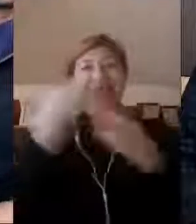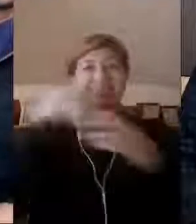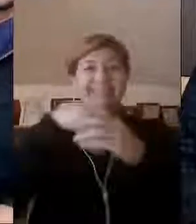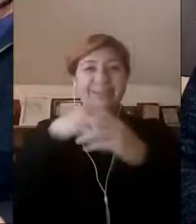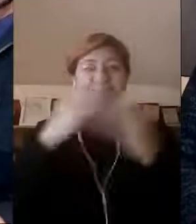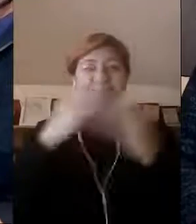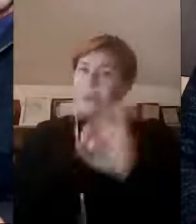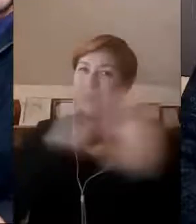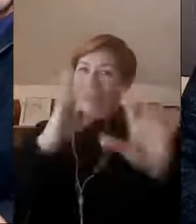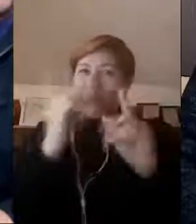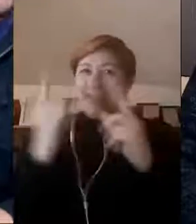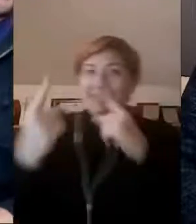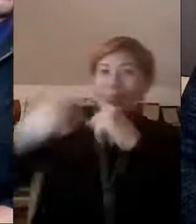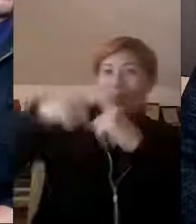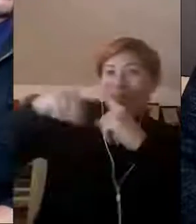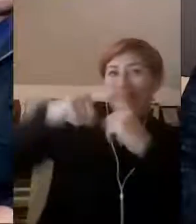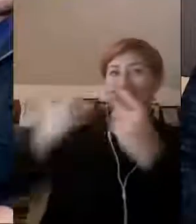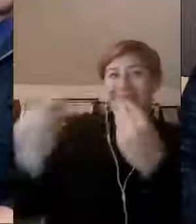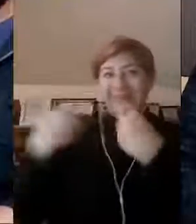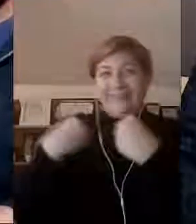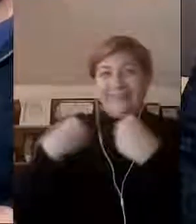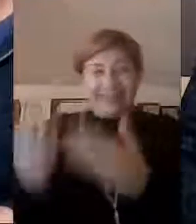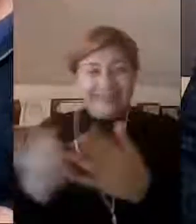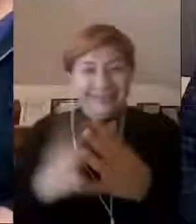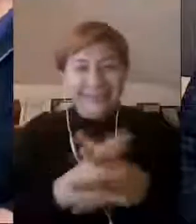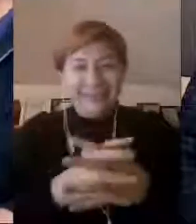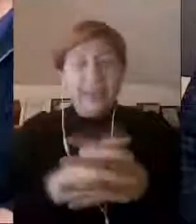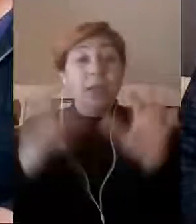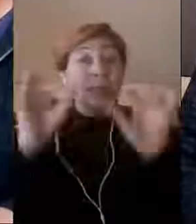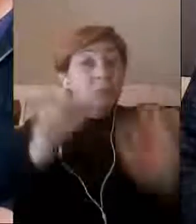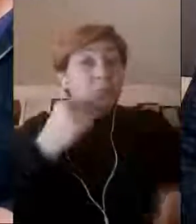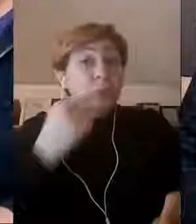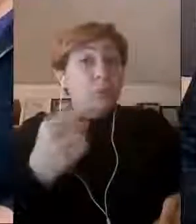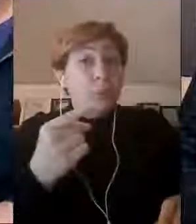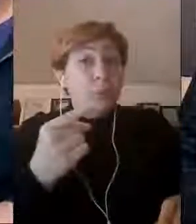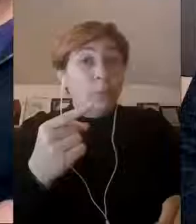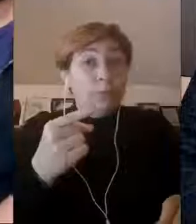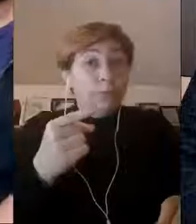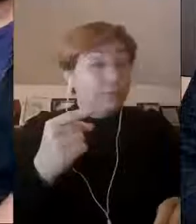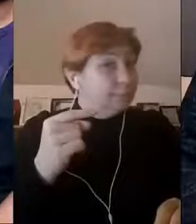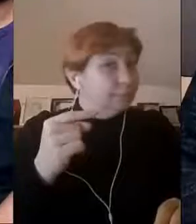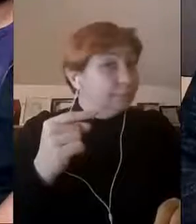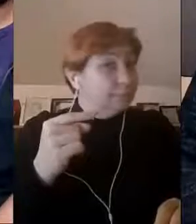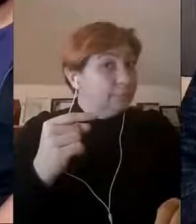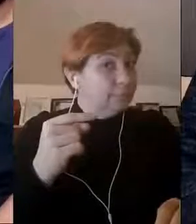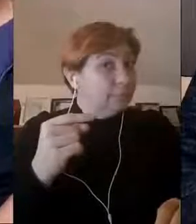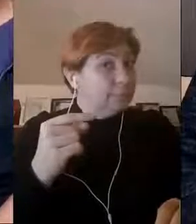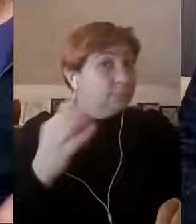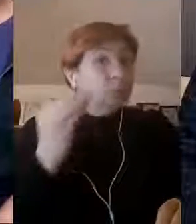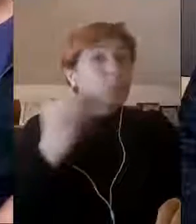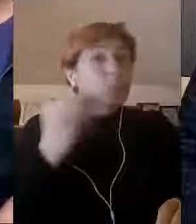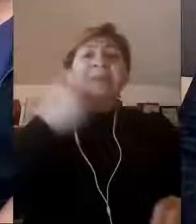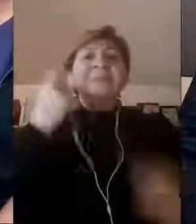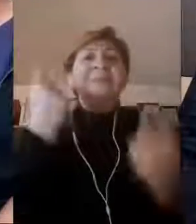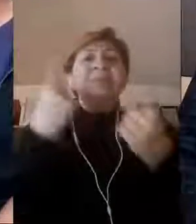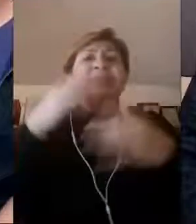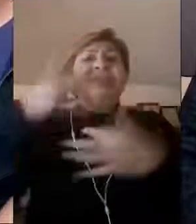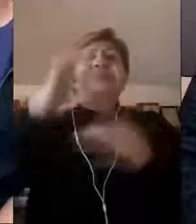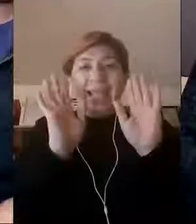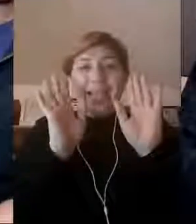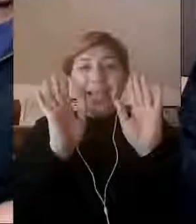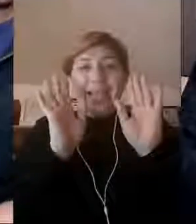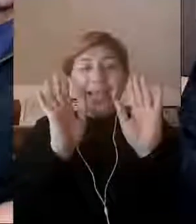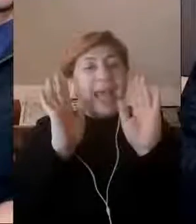bir motivasyon Rica ederim. oldu Ne bizim demek için de. ya? Yani ben hep söylüyorum. Böyle Twitch'te ben çok eski bir adam değilim. Yani ikinci